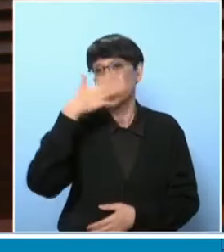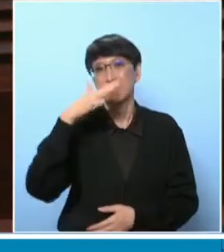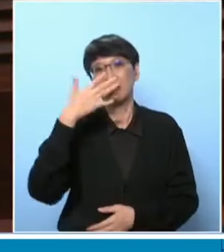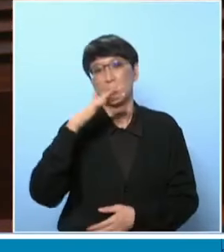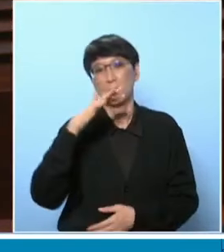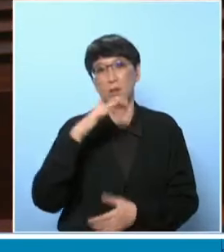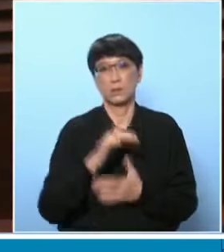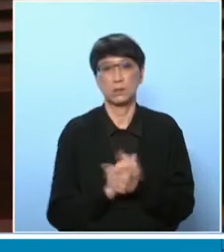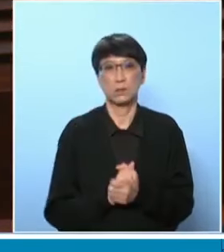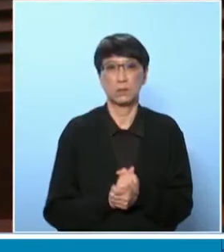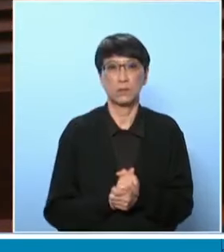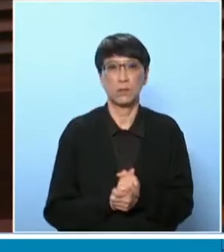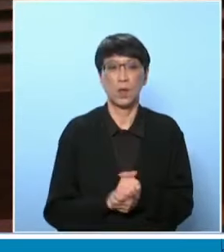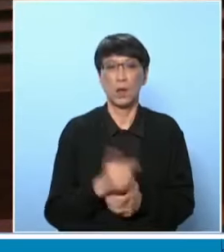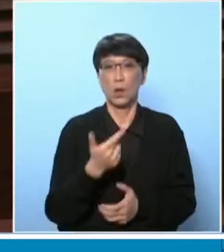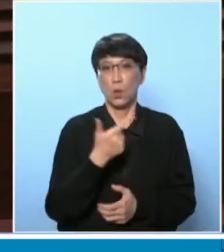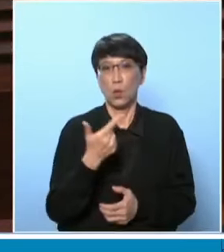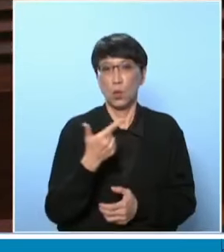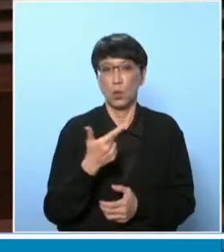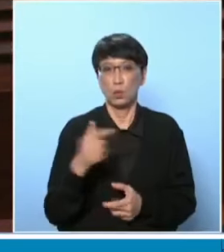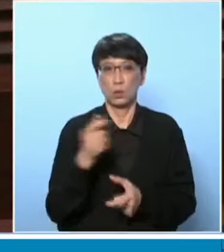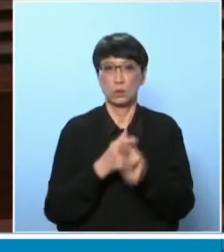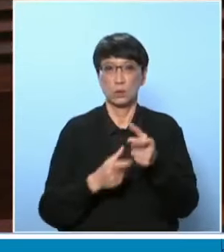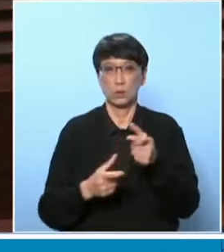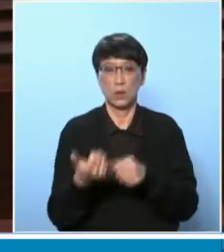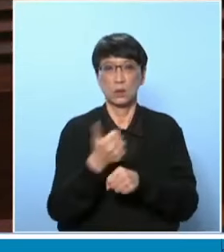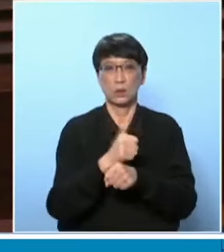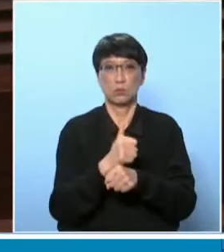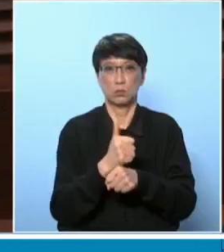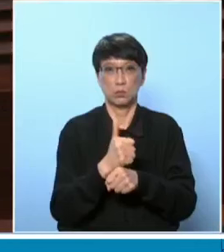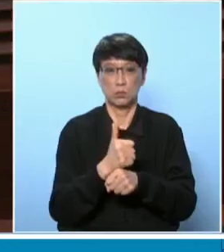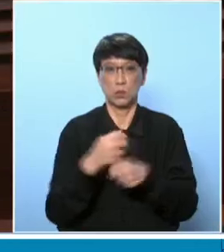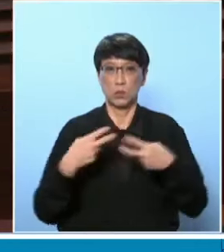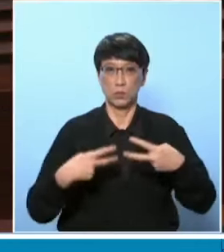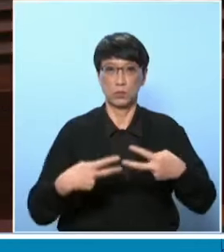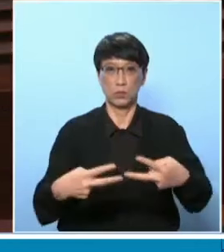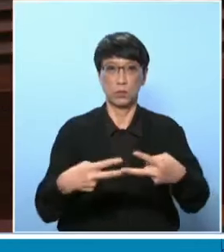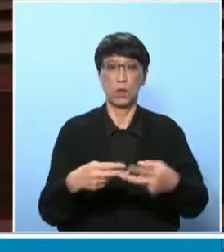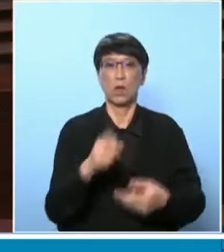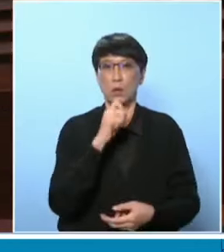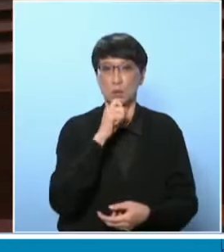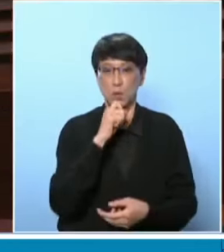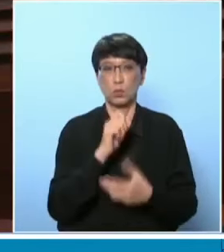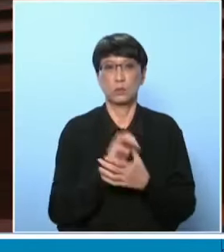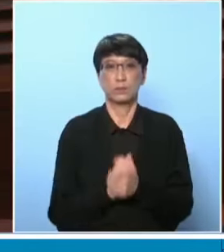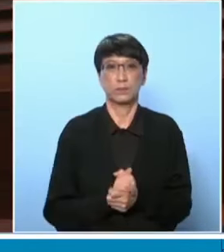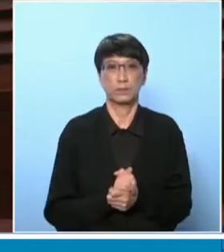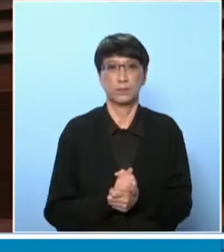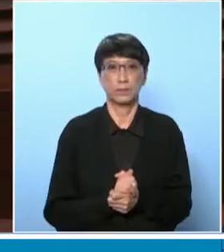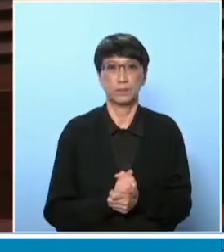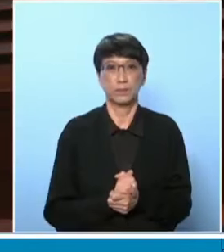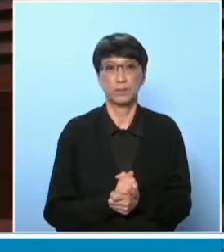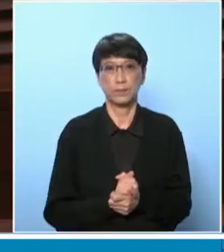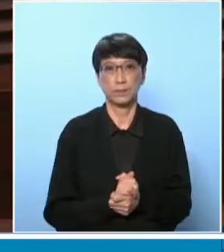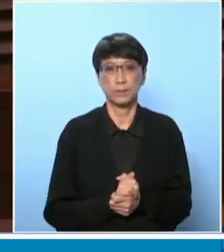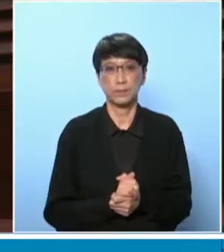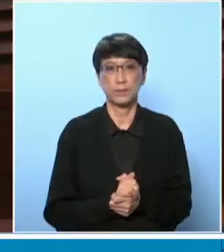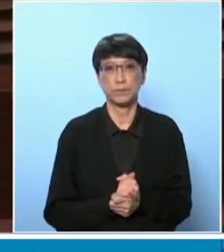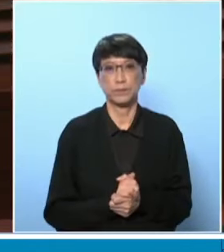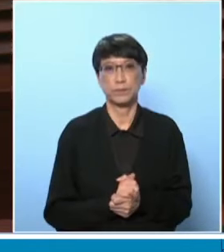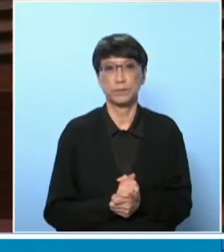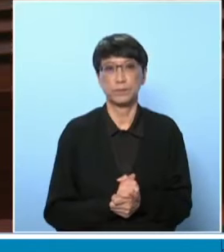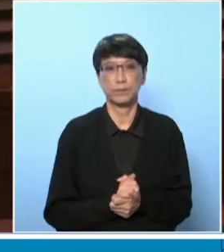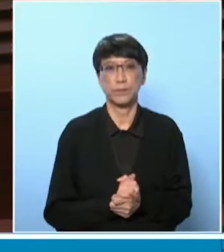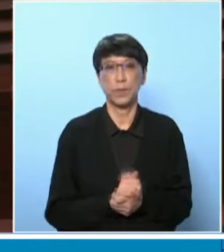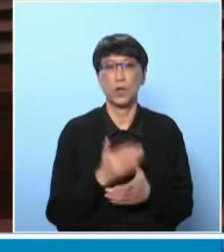比較新啲。咁我哋睇到好大即係嗰個發展嘅未來發展嘅一啲即係可